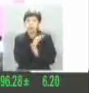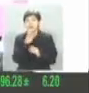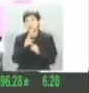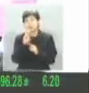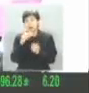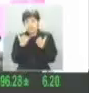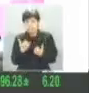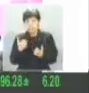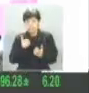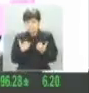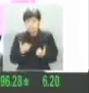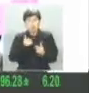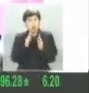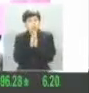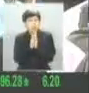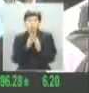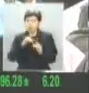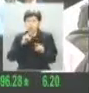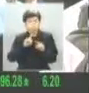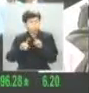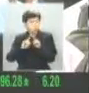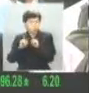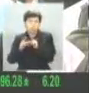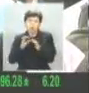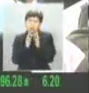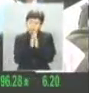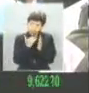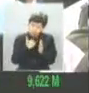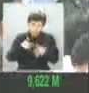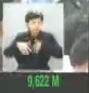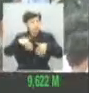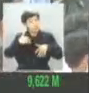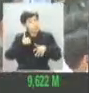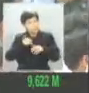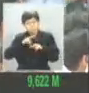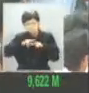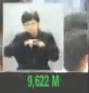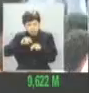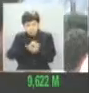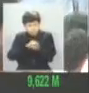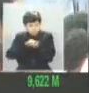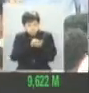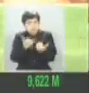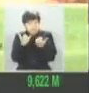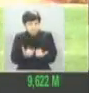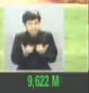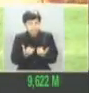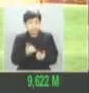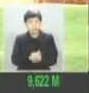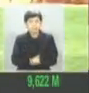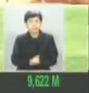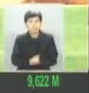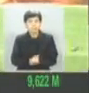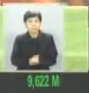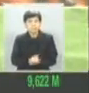จะสังเกตว่าตอนนี้มีชาวพุทธจำนวนมากที่เดินทางมาจับจองพื้นที่เพื่อรอเข้าร่วมพิธีสำคัญในวันนี้ครับ